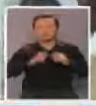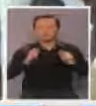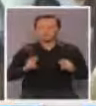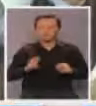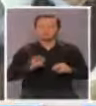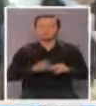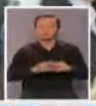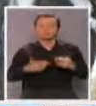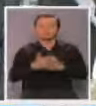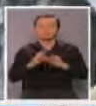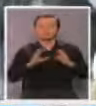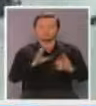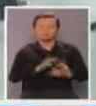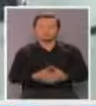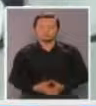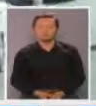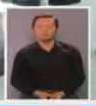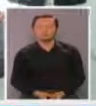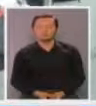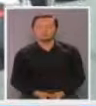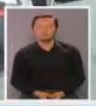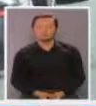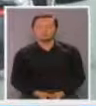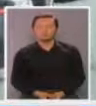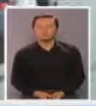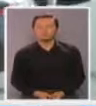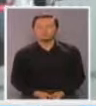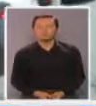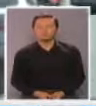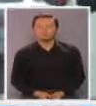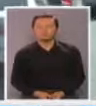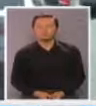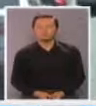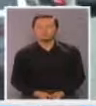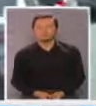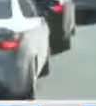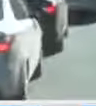эксплуатацию новые автобусы. Орынгульбек Тлеува, Тлек Кабыл Гумаров, служба новостей.